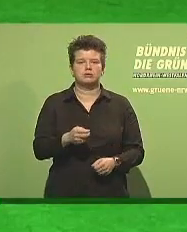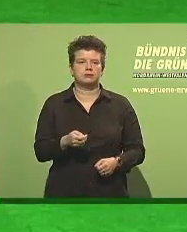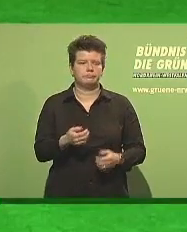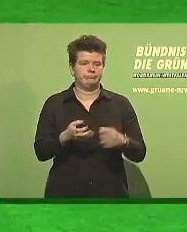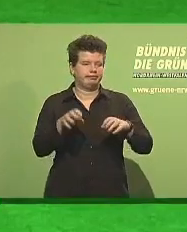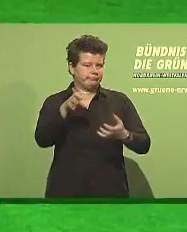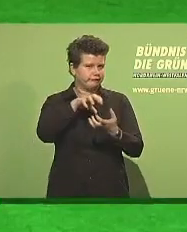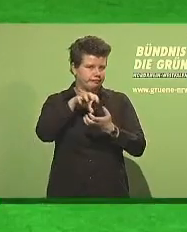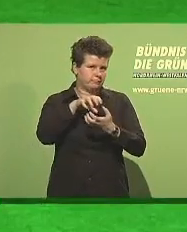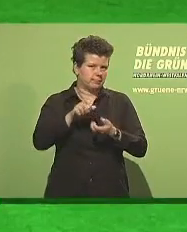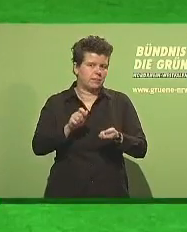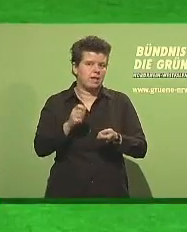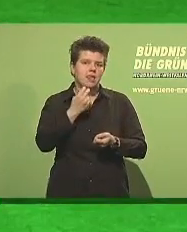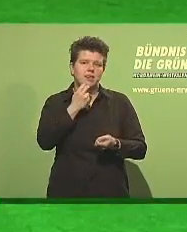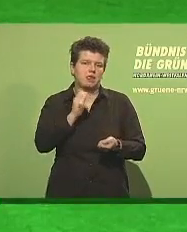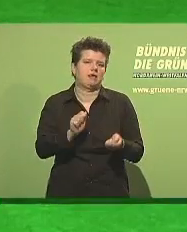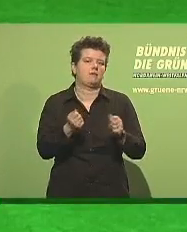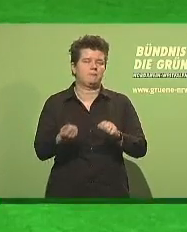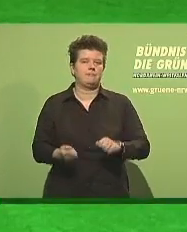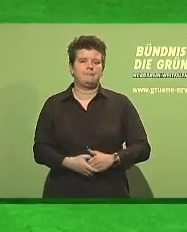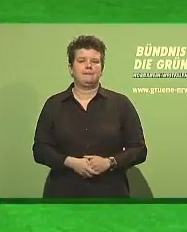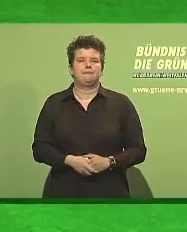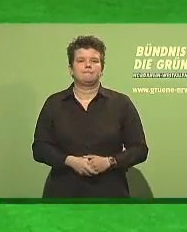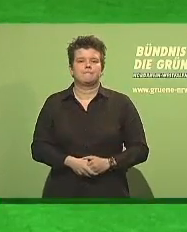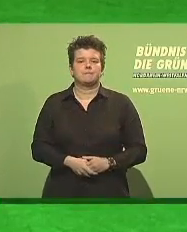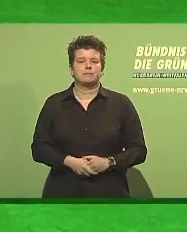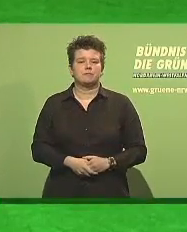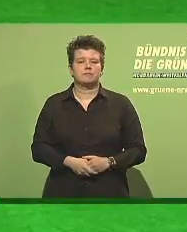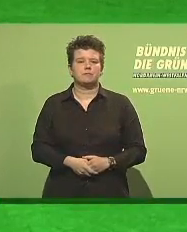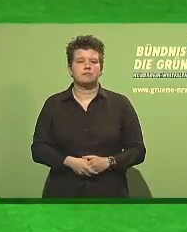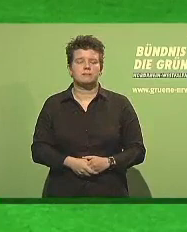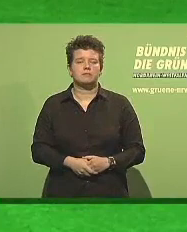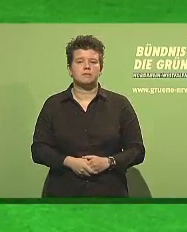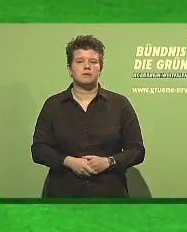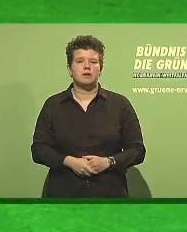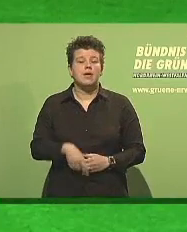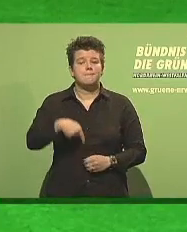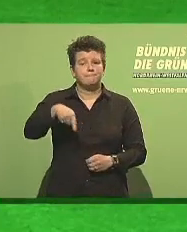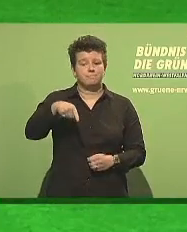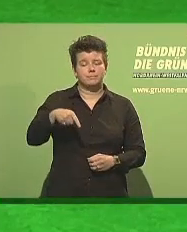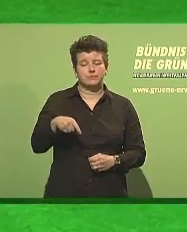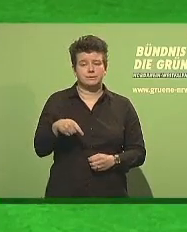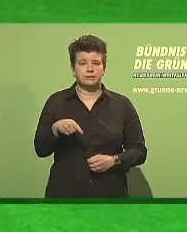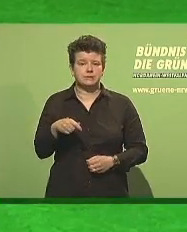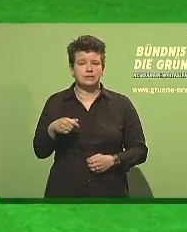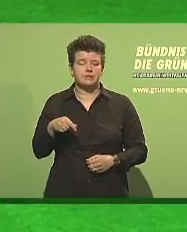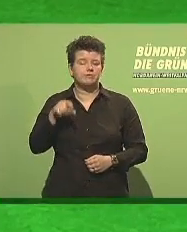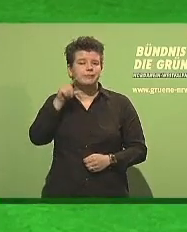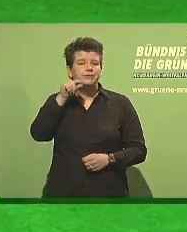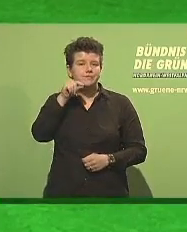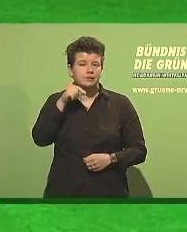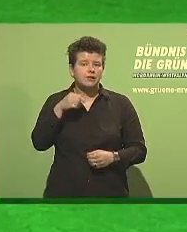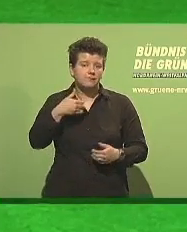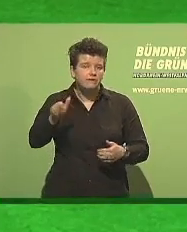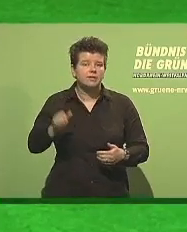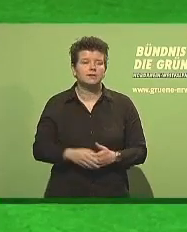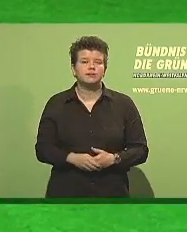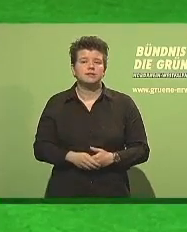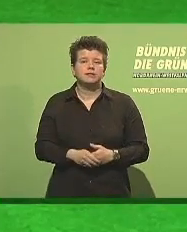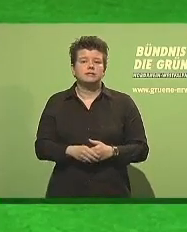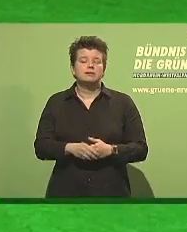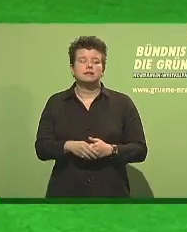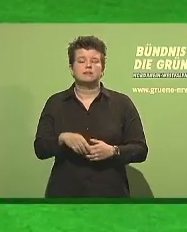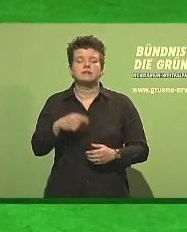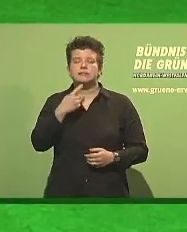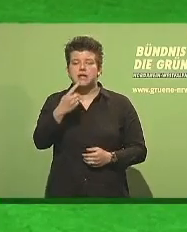neulich getwittert, dass er hofft, dass am ersten Advent hoffentlich all denen ein Licht aufgehen mag, die Klimaschutz immer noch für nebensächlich